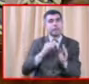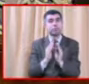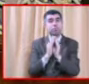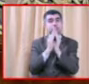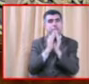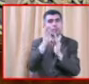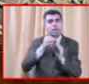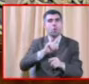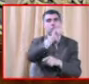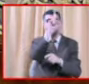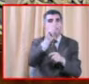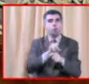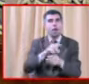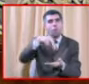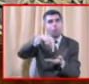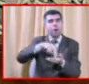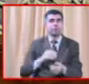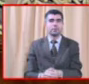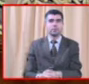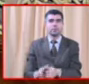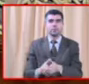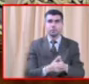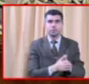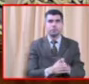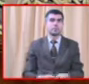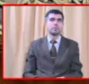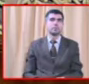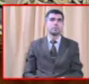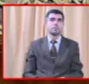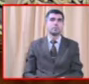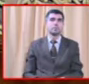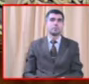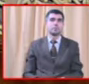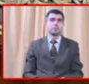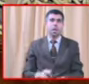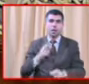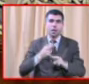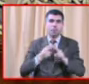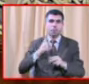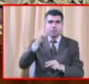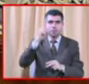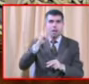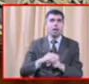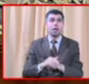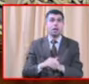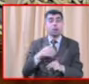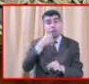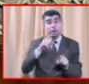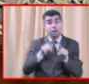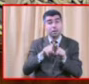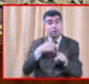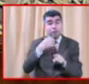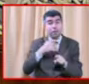الساده النواب بطرح السؤال. تفضلي السيده النائبه. بسم الله. بسم الله الرحمن الرحيم. نسائلكم سيد